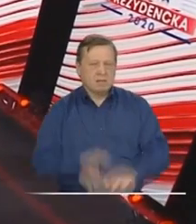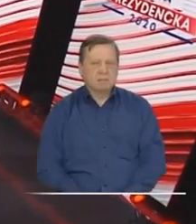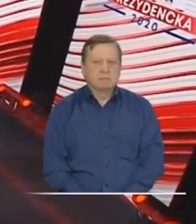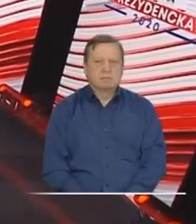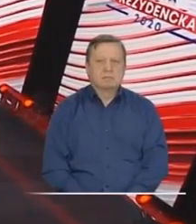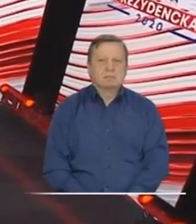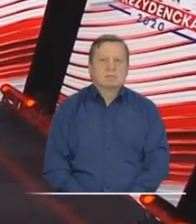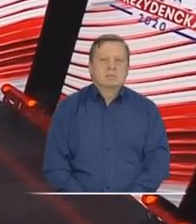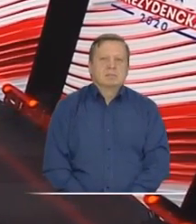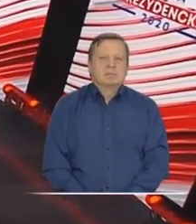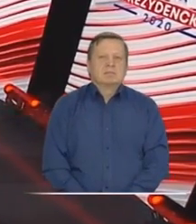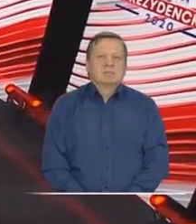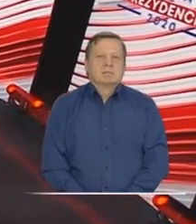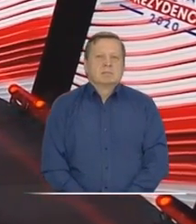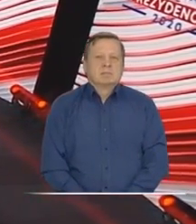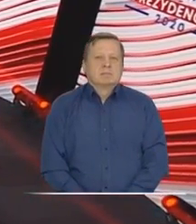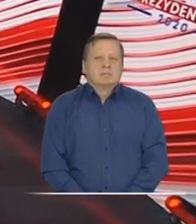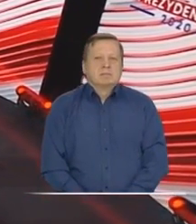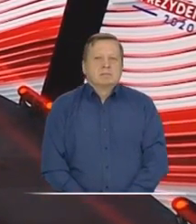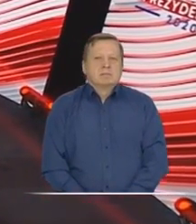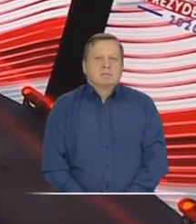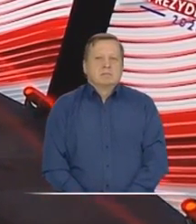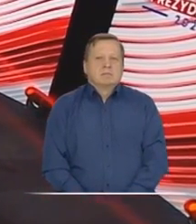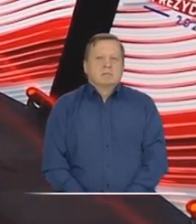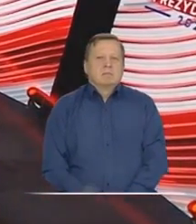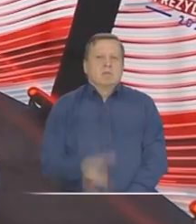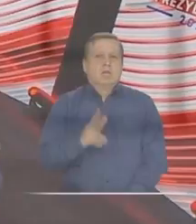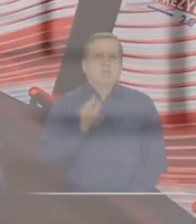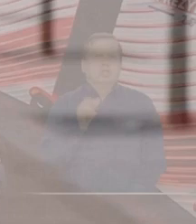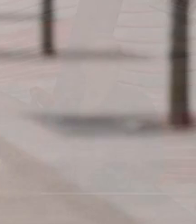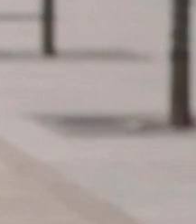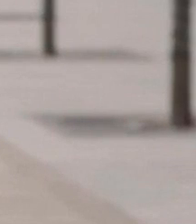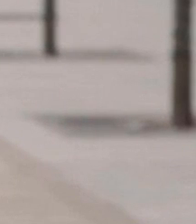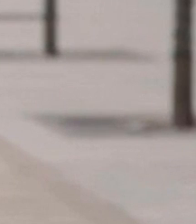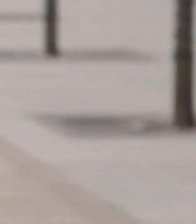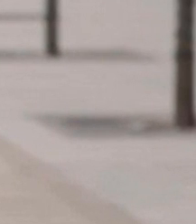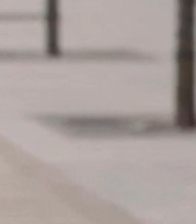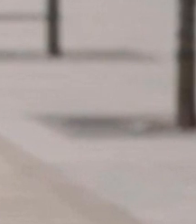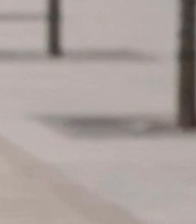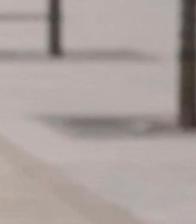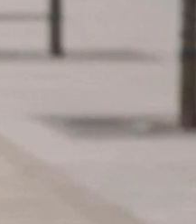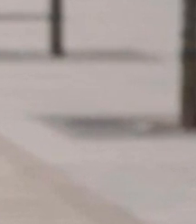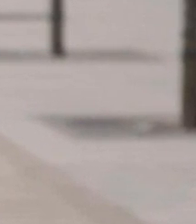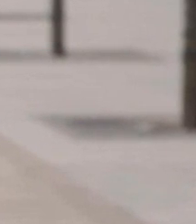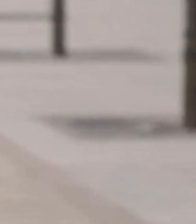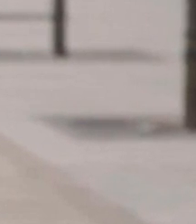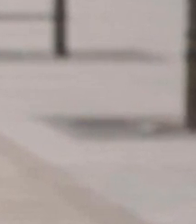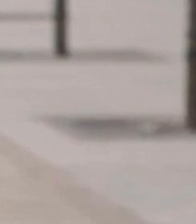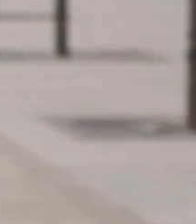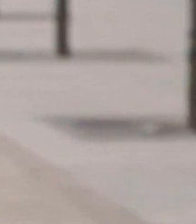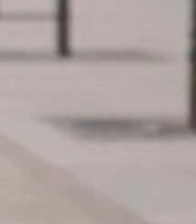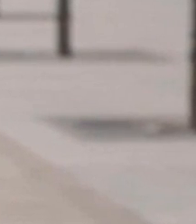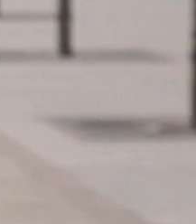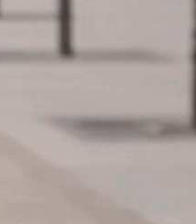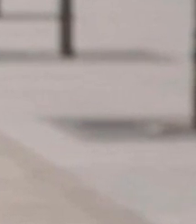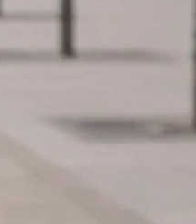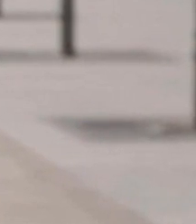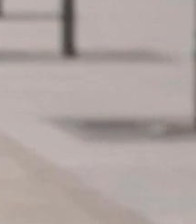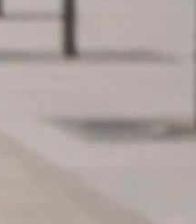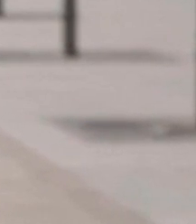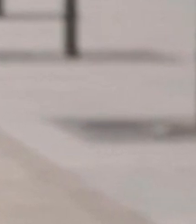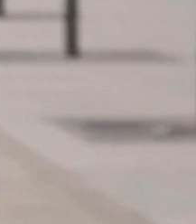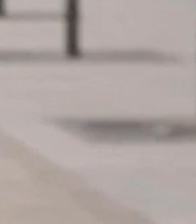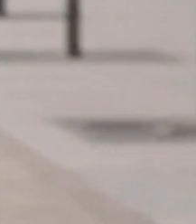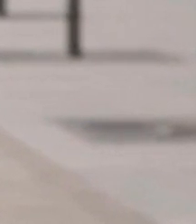wybudował w słupsku tanie mieszkania na wynajem ja też nie paweł tanajno nie odpowiedział na żadne pytanie dlatego wypadł według mnie